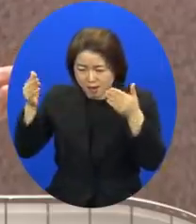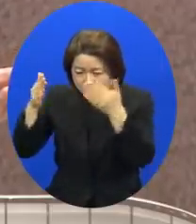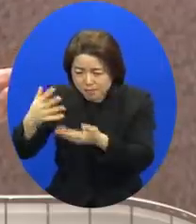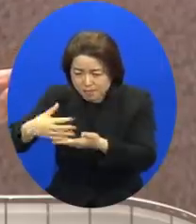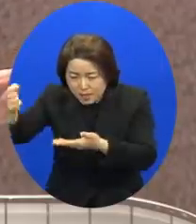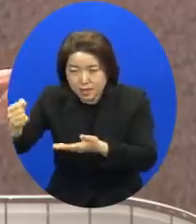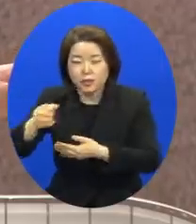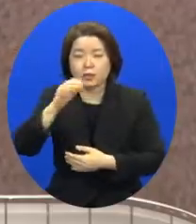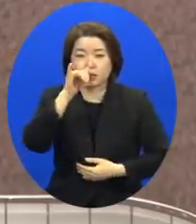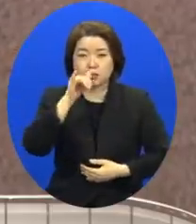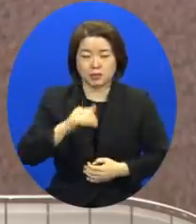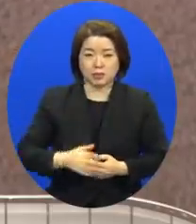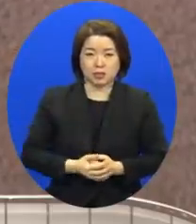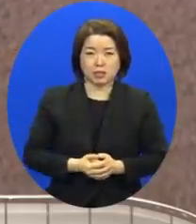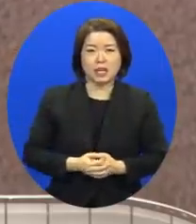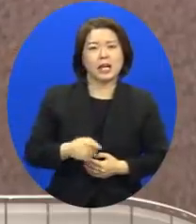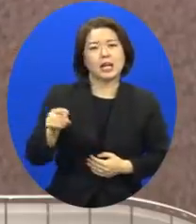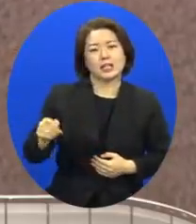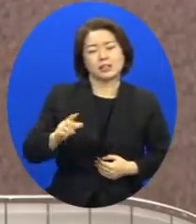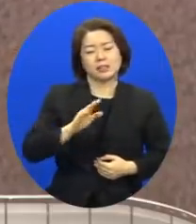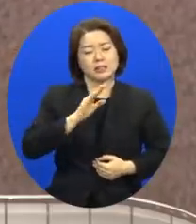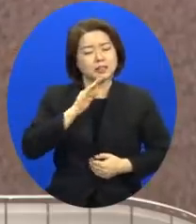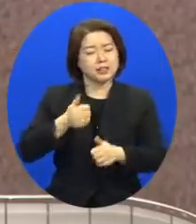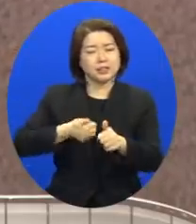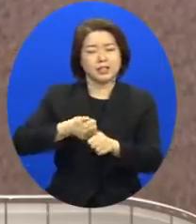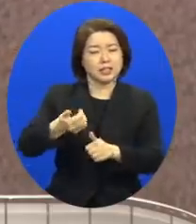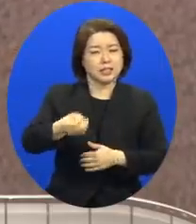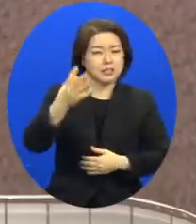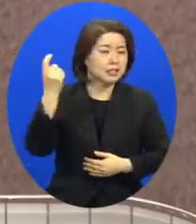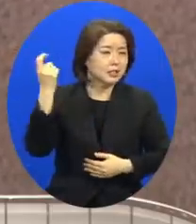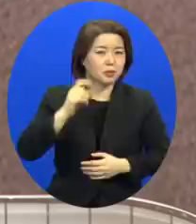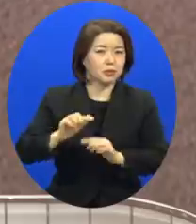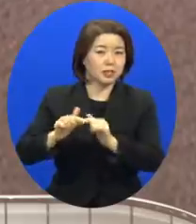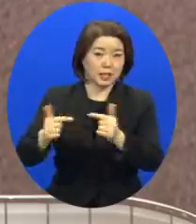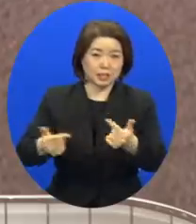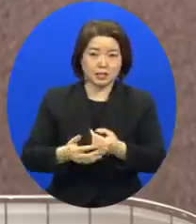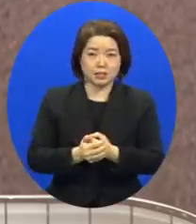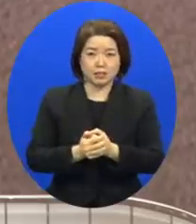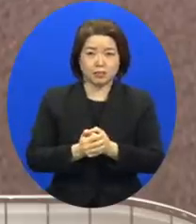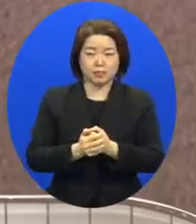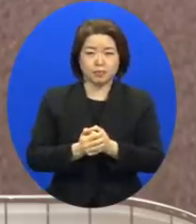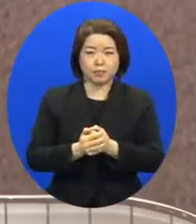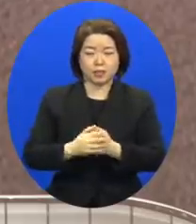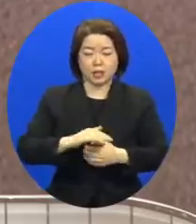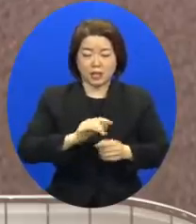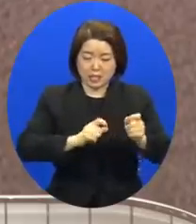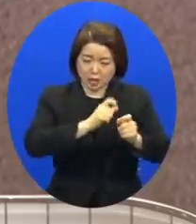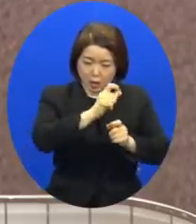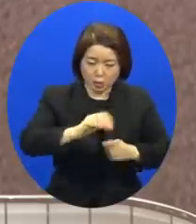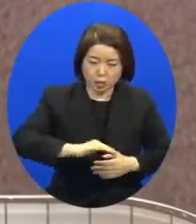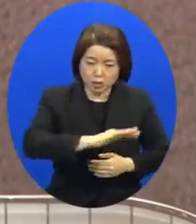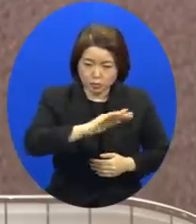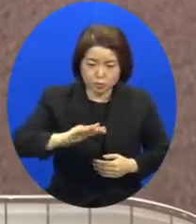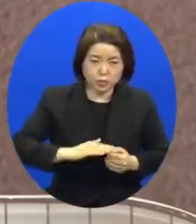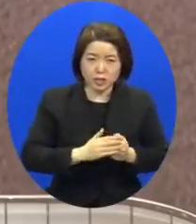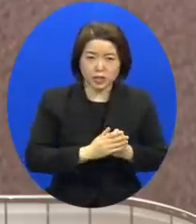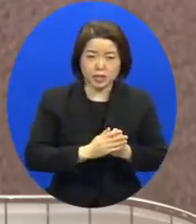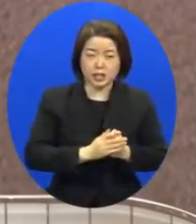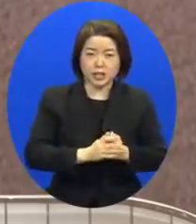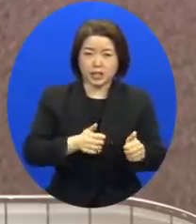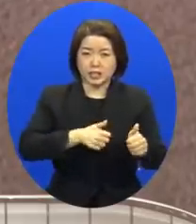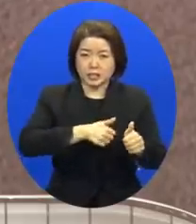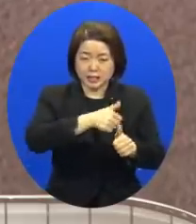있습니다 그것은 진짜 승리의 소식이 아닙니다 영원히 우리에게 필요한 승리의